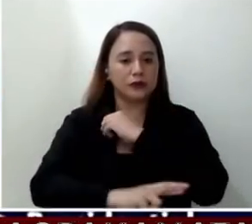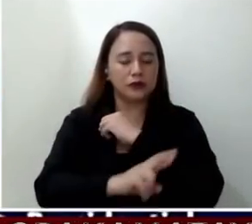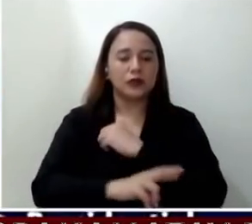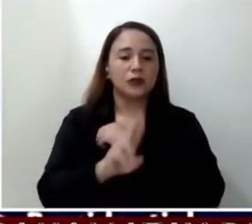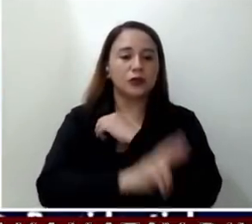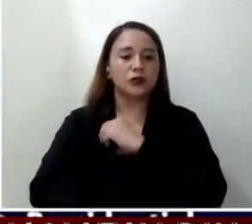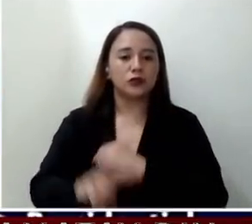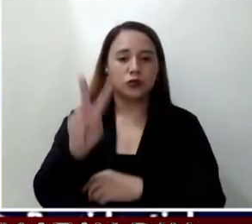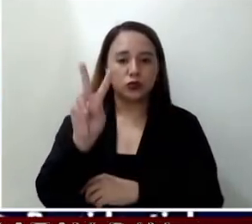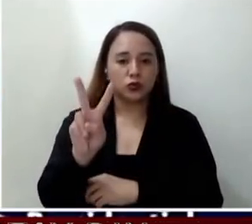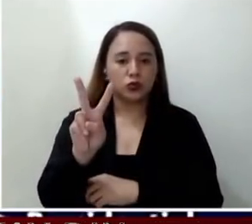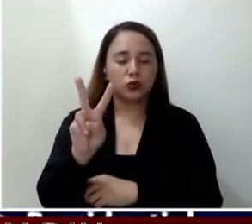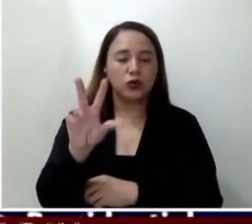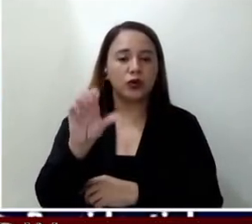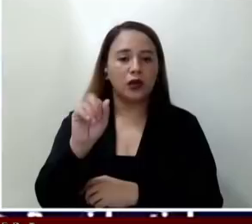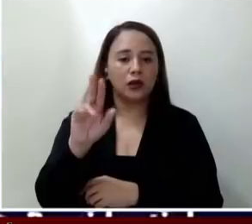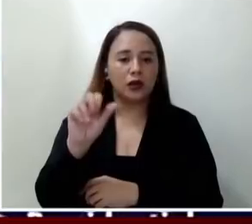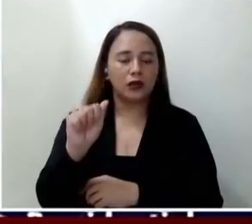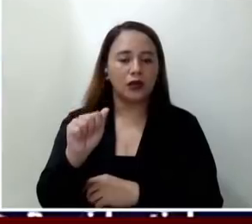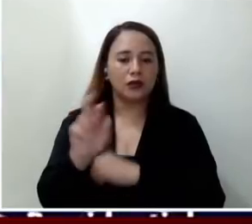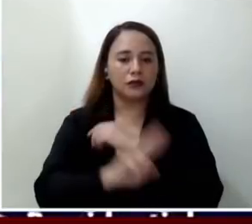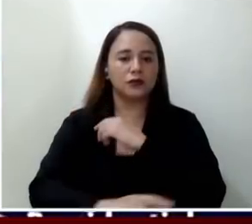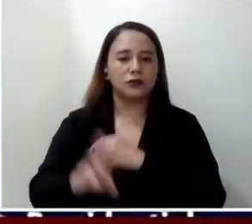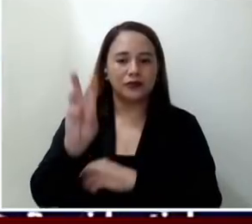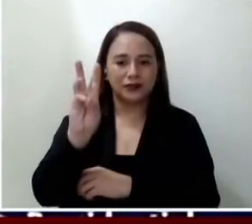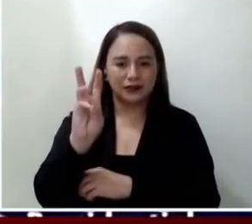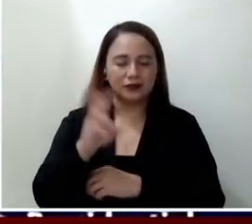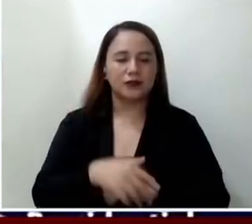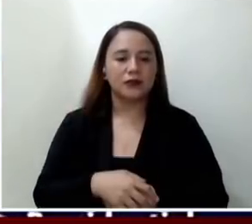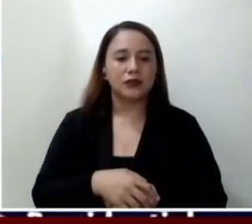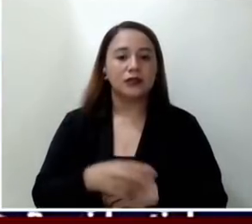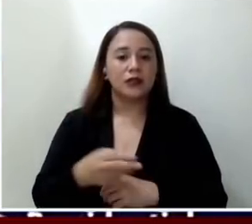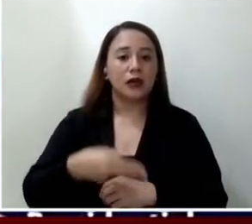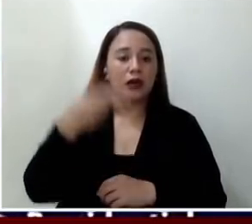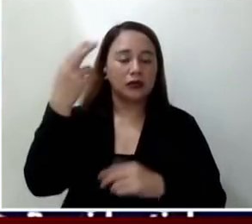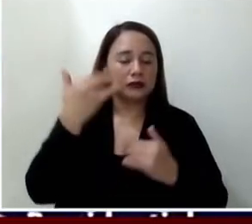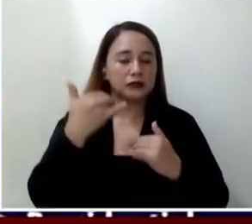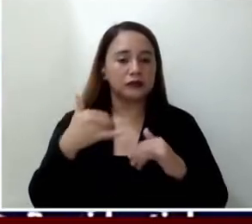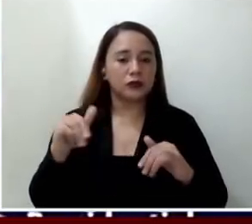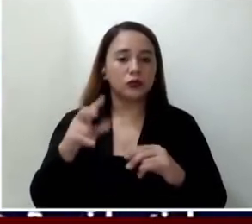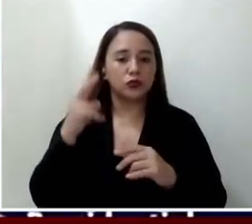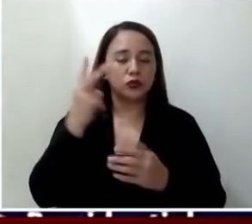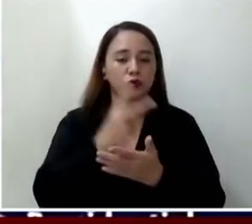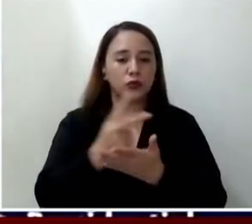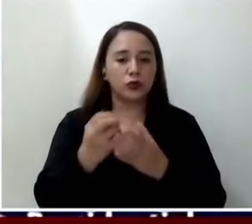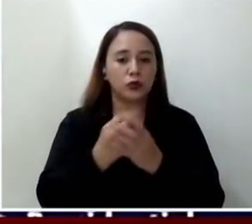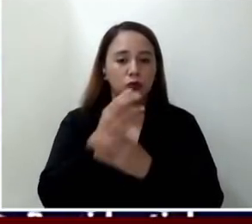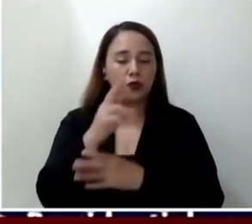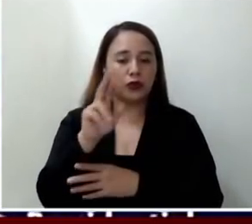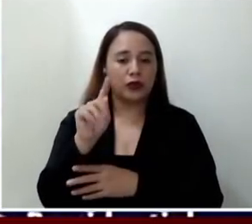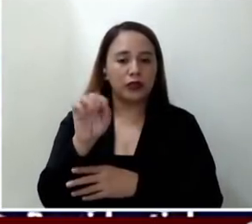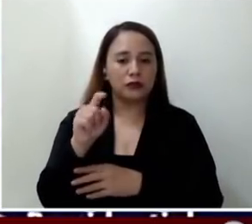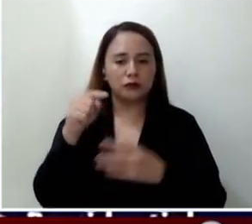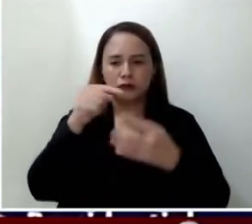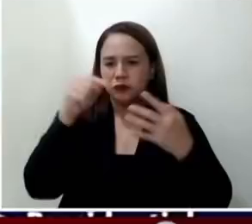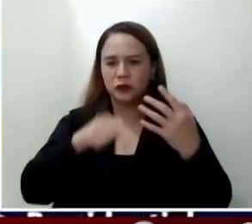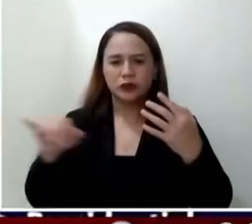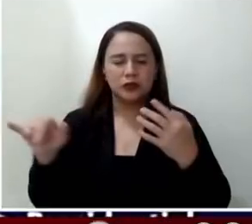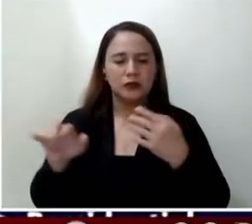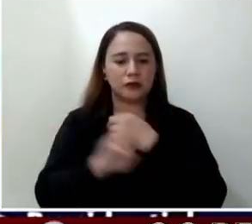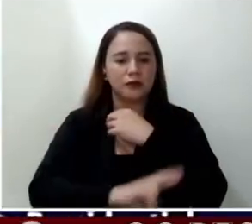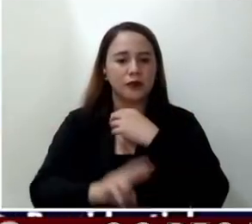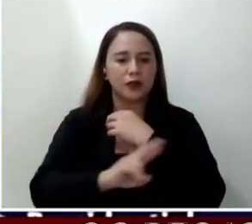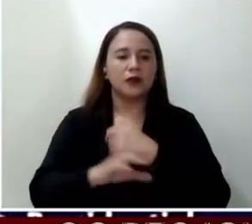2, Caraga at Region 6. Tumataas rin ang ating 2-week growth rate sa mga rehiyon na ito maliban sa